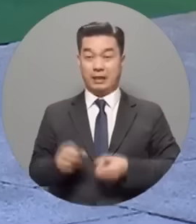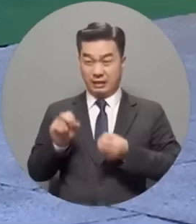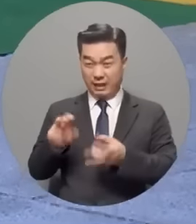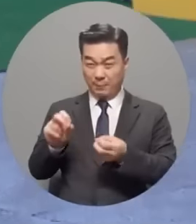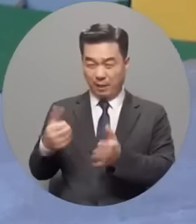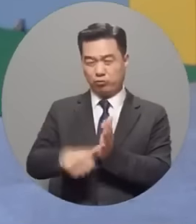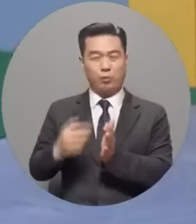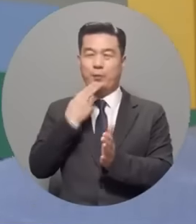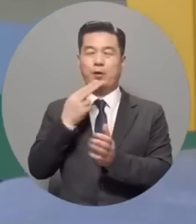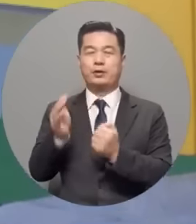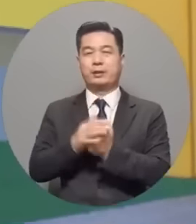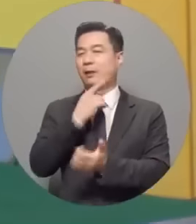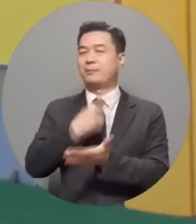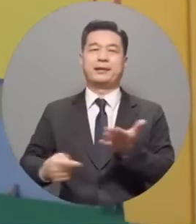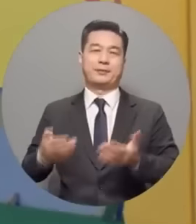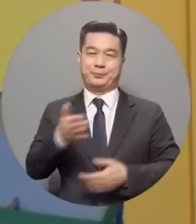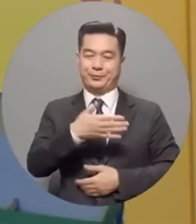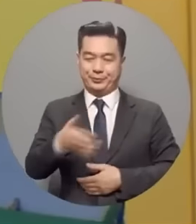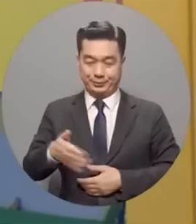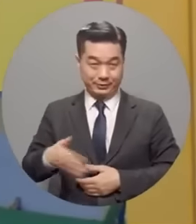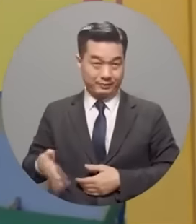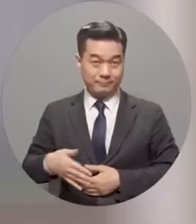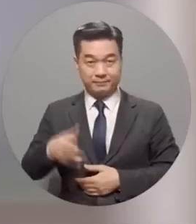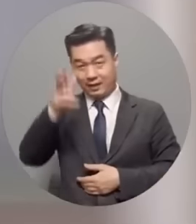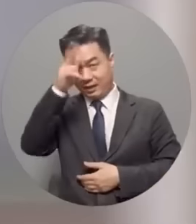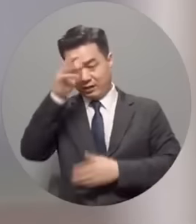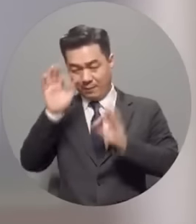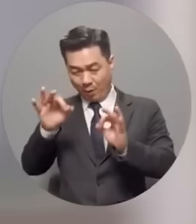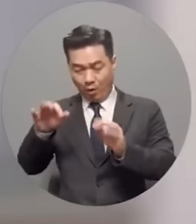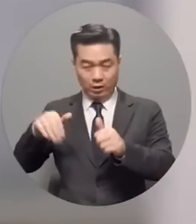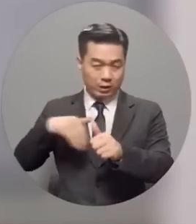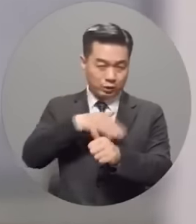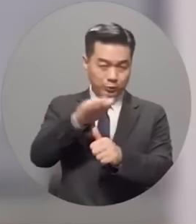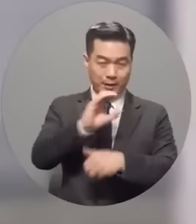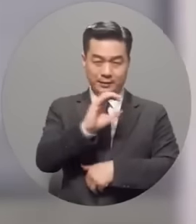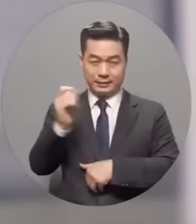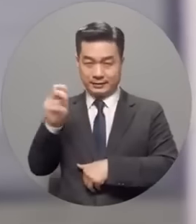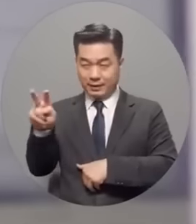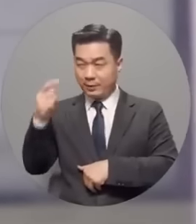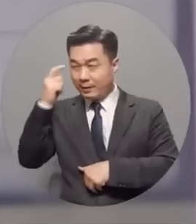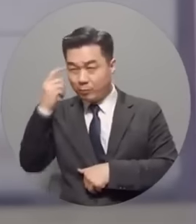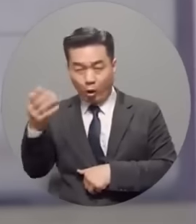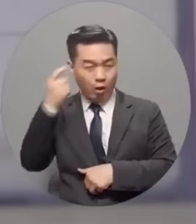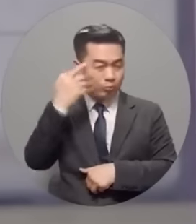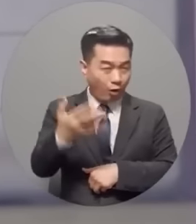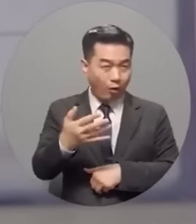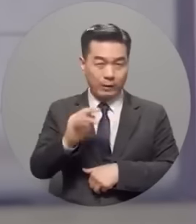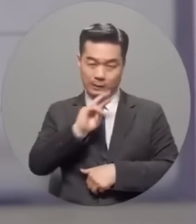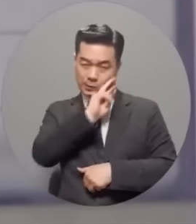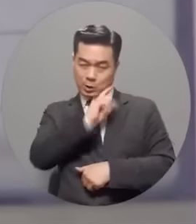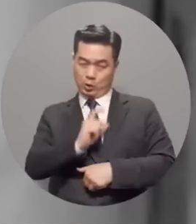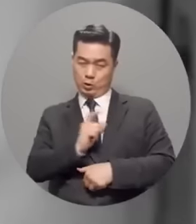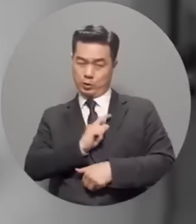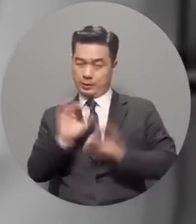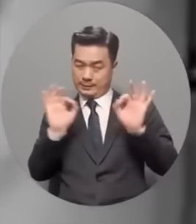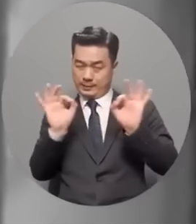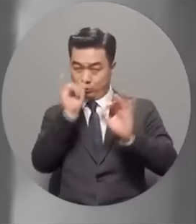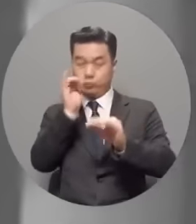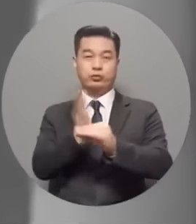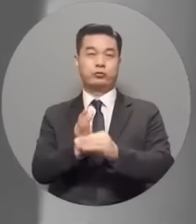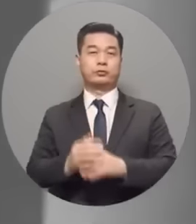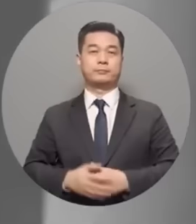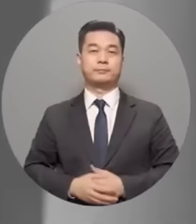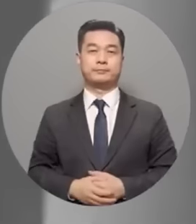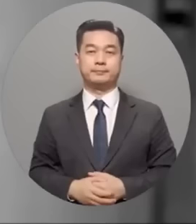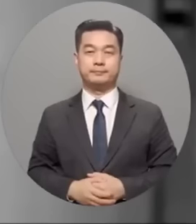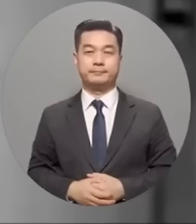추가 피해는 없었습니다. 경찰은 주변 CCTV와 탐문 수사를 통해 용의자 동선 파악에 주력하고 있습니다.